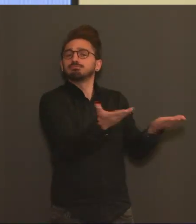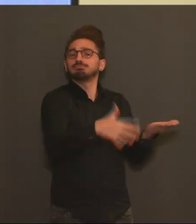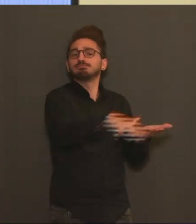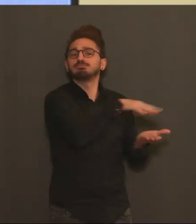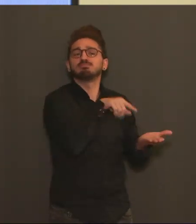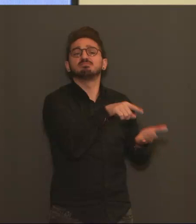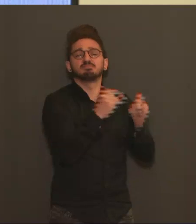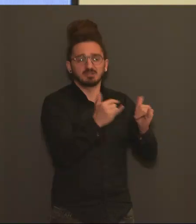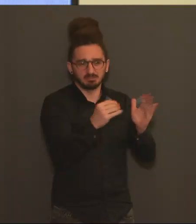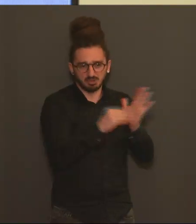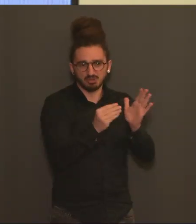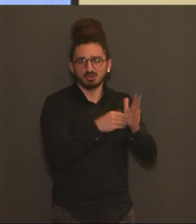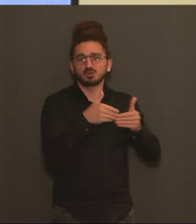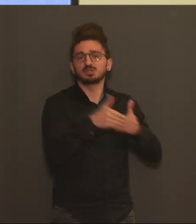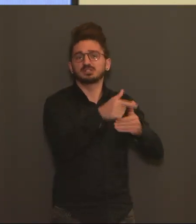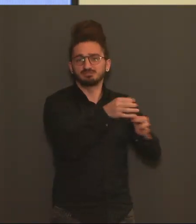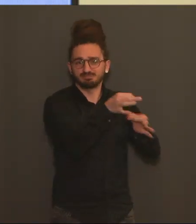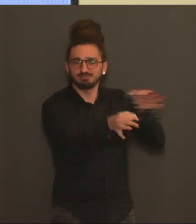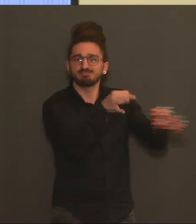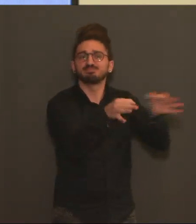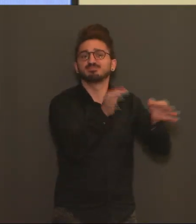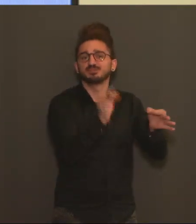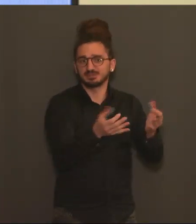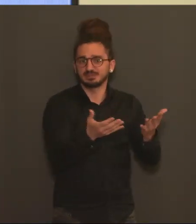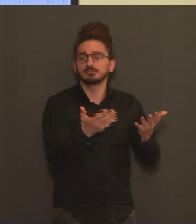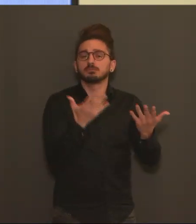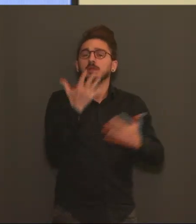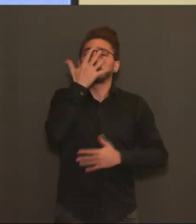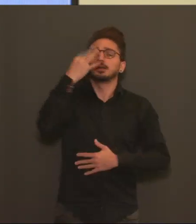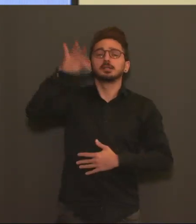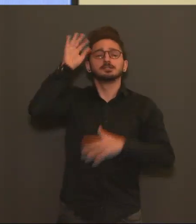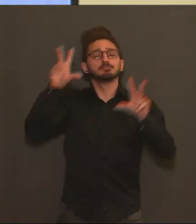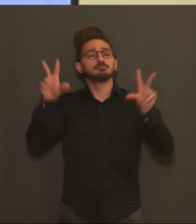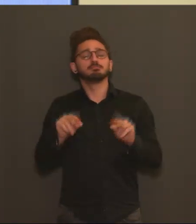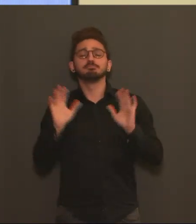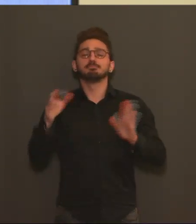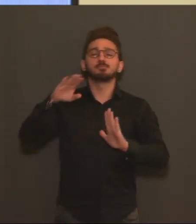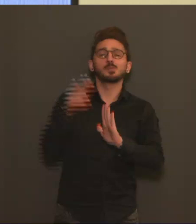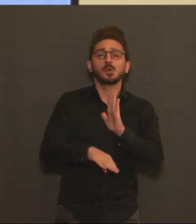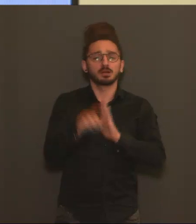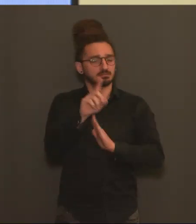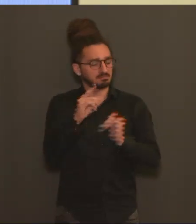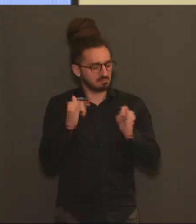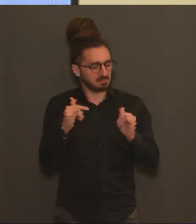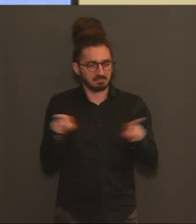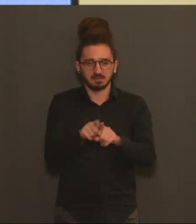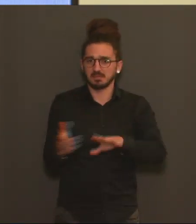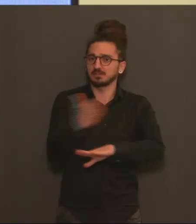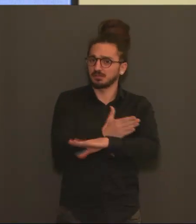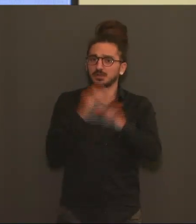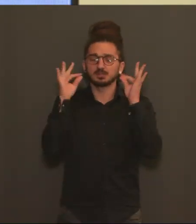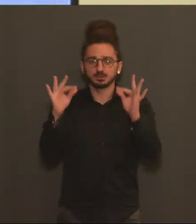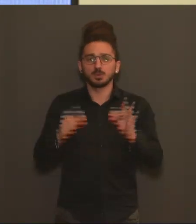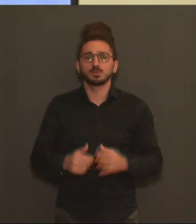perdu sa dangerosité pendant la campagne de vaccination. Et actuellement, d'ailleurs, nous avons en partie un signe de